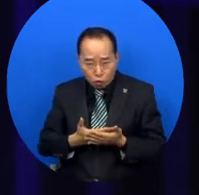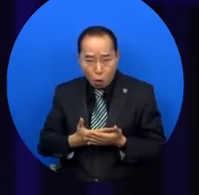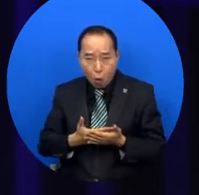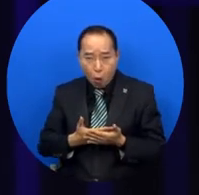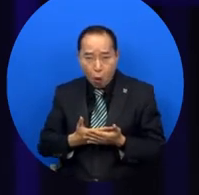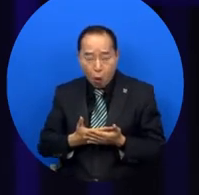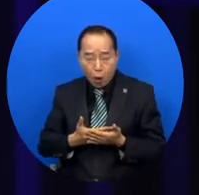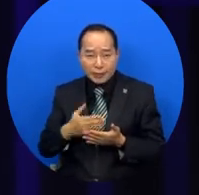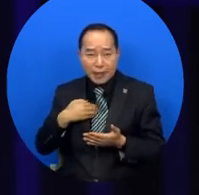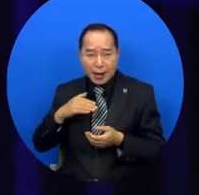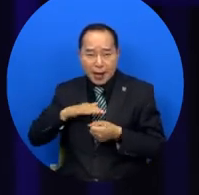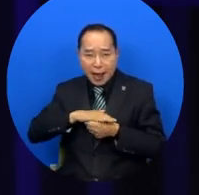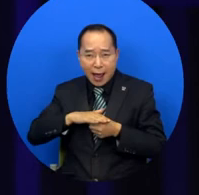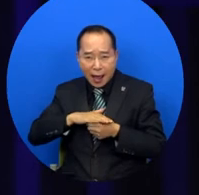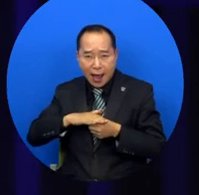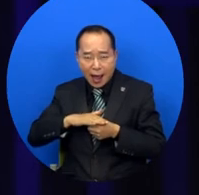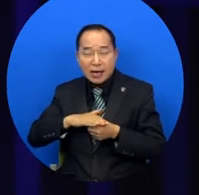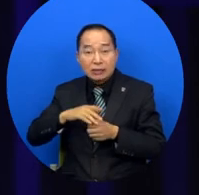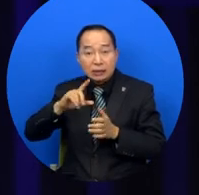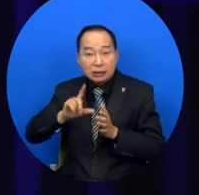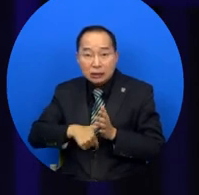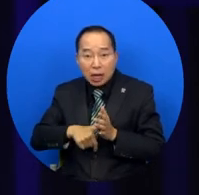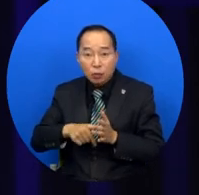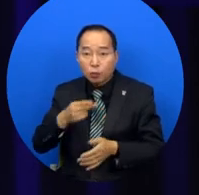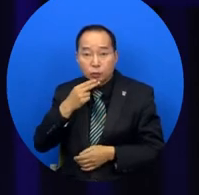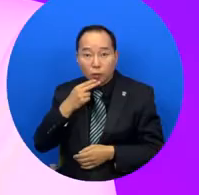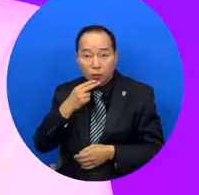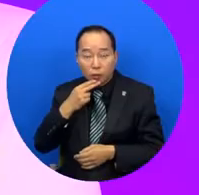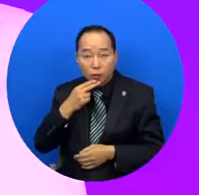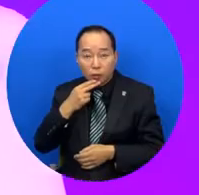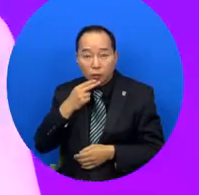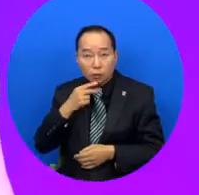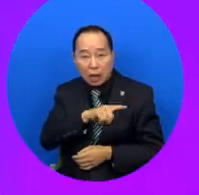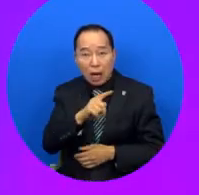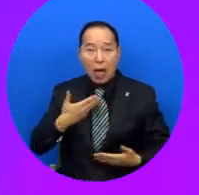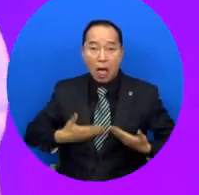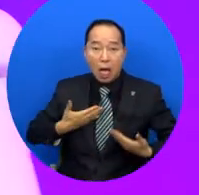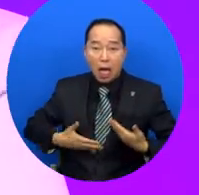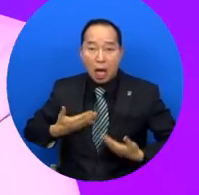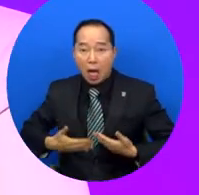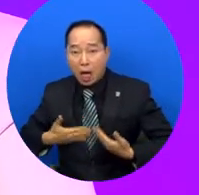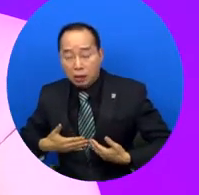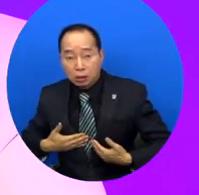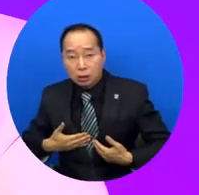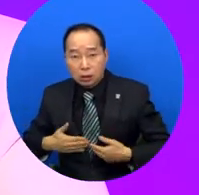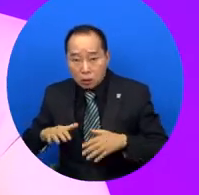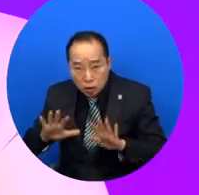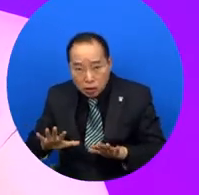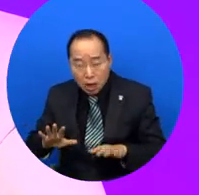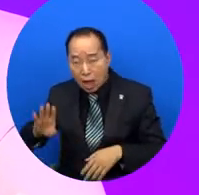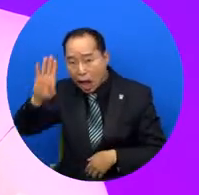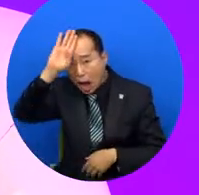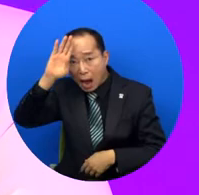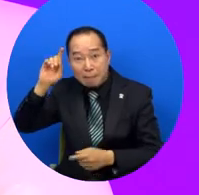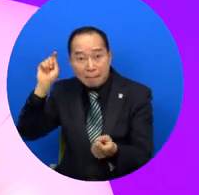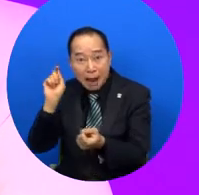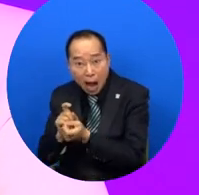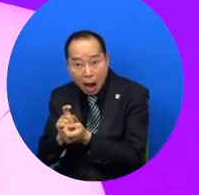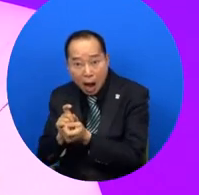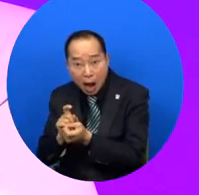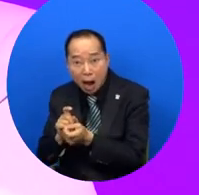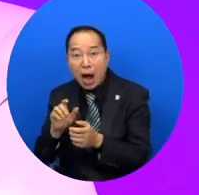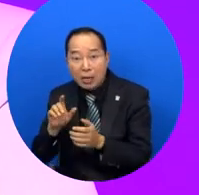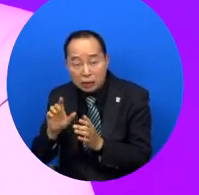나를 중요하게 하는 시간을 정말 잊고 지내는 것 같아요. 아파가지고 확 쳐서 바닥에 있어 보니까